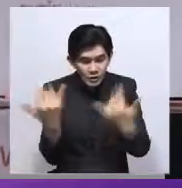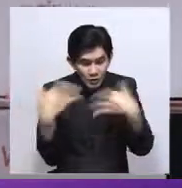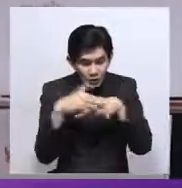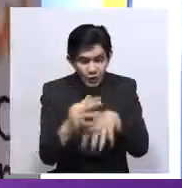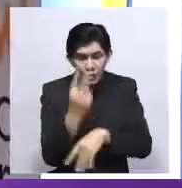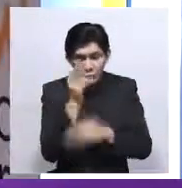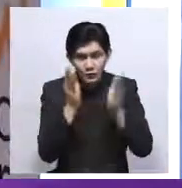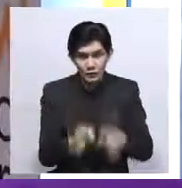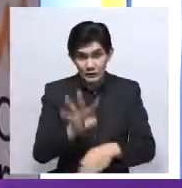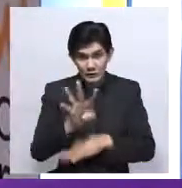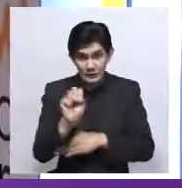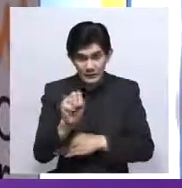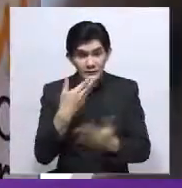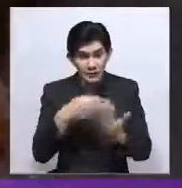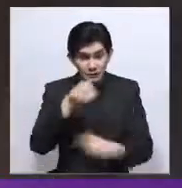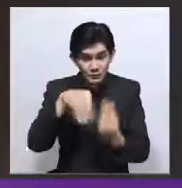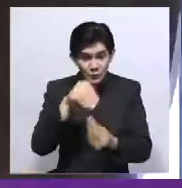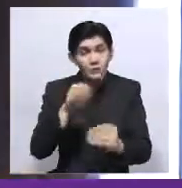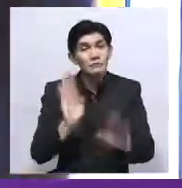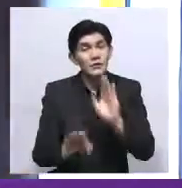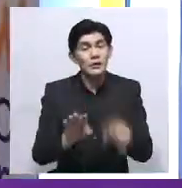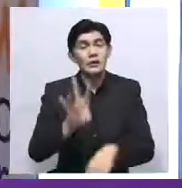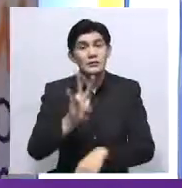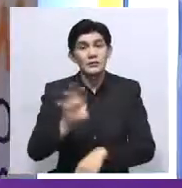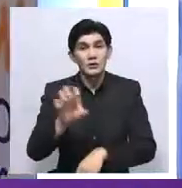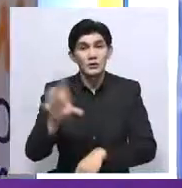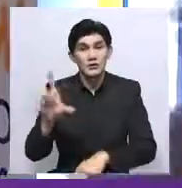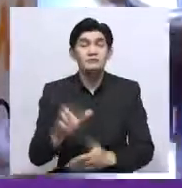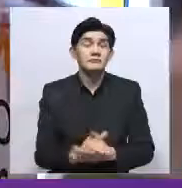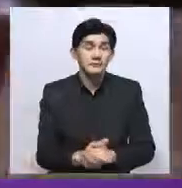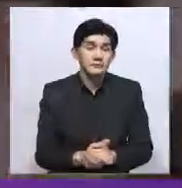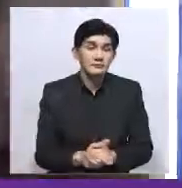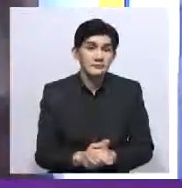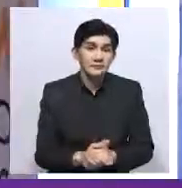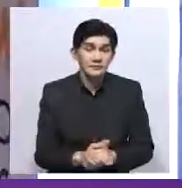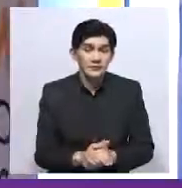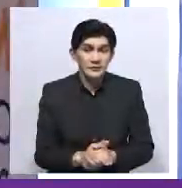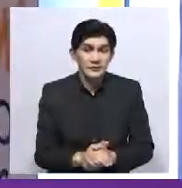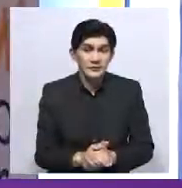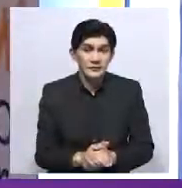งนี้กว่า400,000 คนและมีเงินหมุนเวียนภายในงานกว่า700ล้านบาทเลยทีเดียวค่ะ